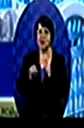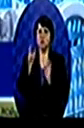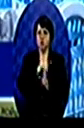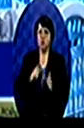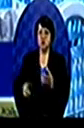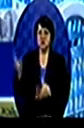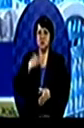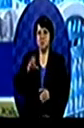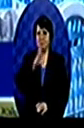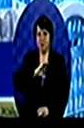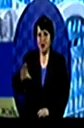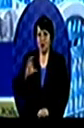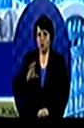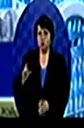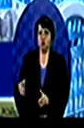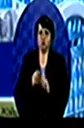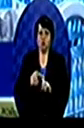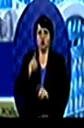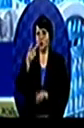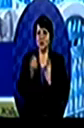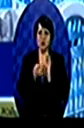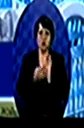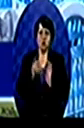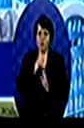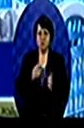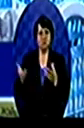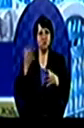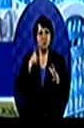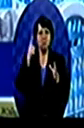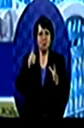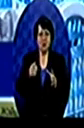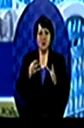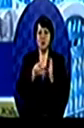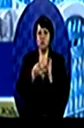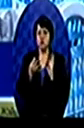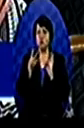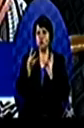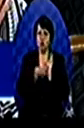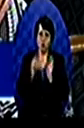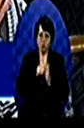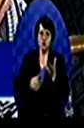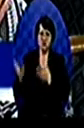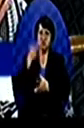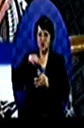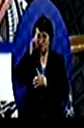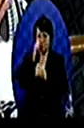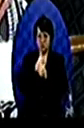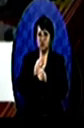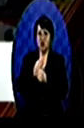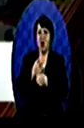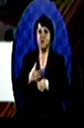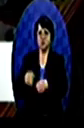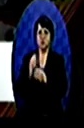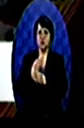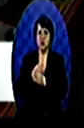байгуулах харьяа байгууллагуудаас 277 хүн амрагдаад нийтдээ 1847 хүн амрагдсан байна. Шинжилгээнд амрагдаж амжаагүй иргэдийг